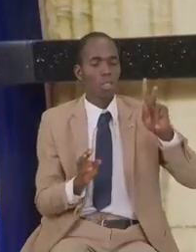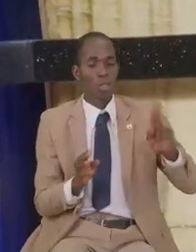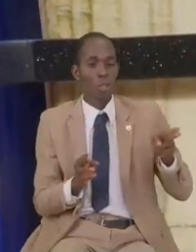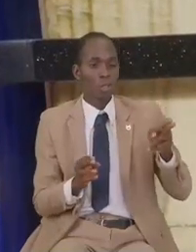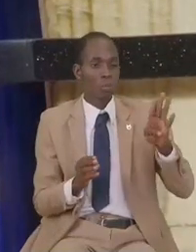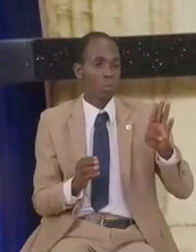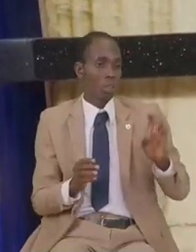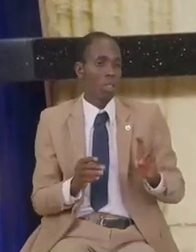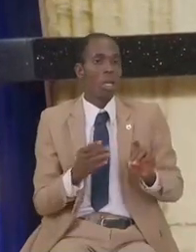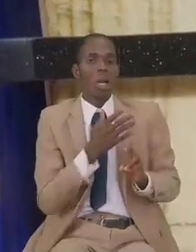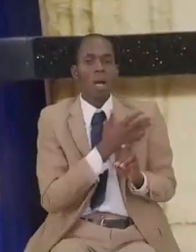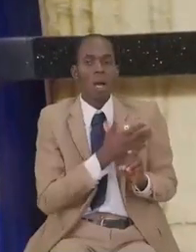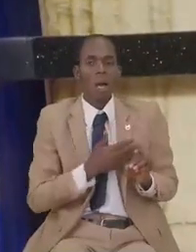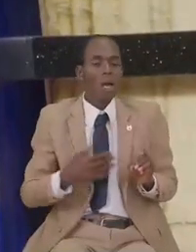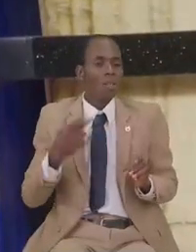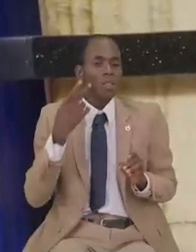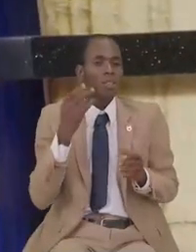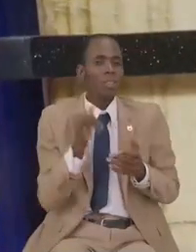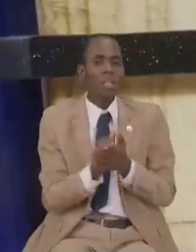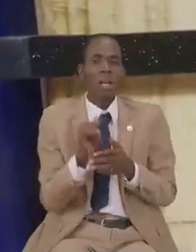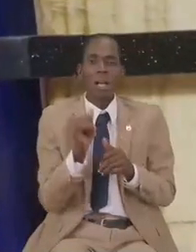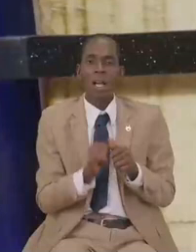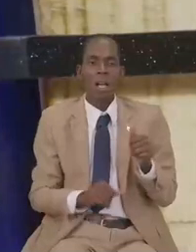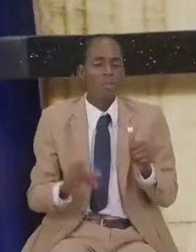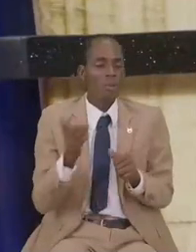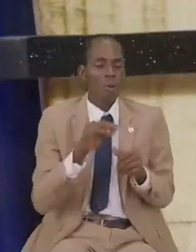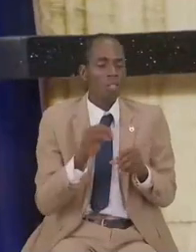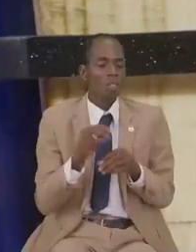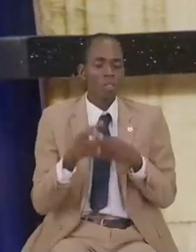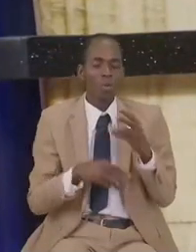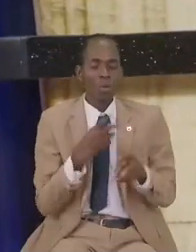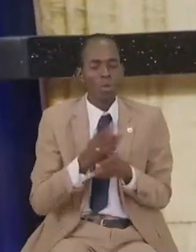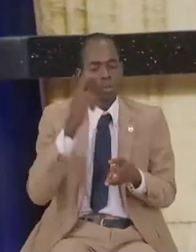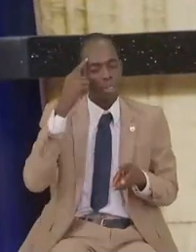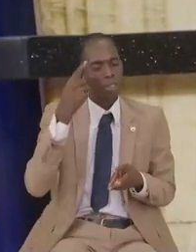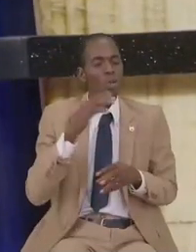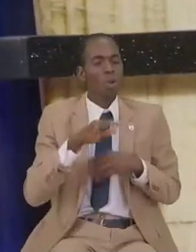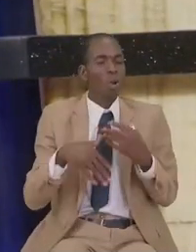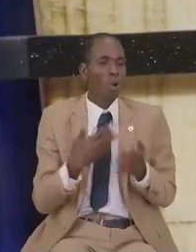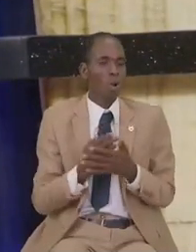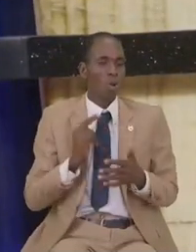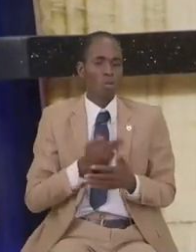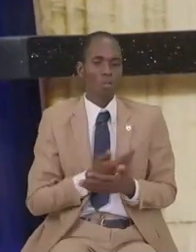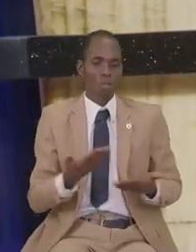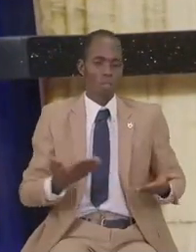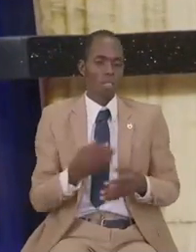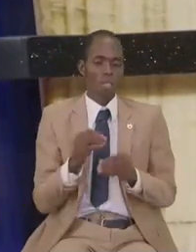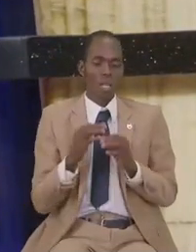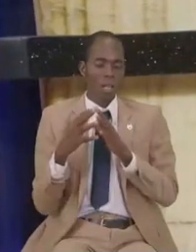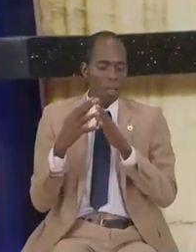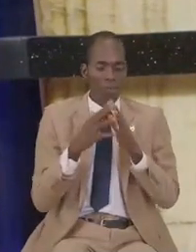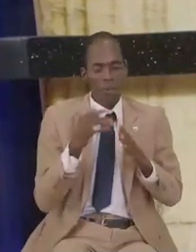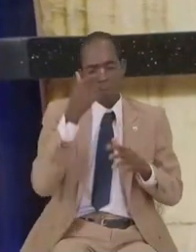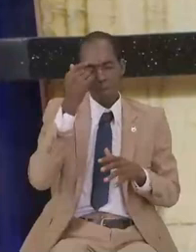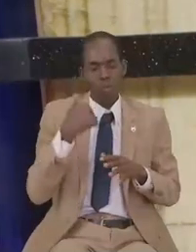chose de partout, ce qui rampant dans le monde entier, on dirait que c'est nous, seulement qu'ils